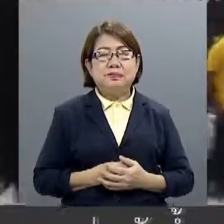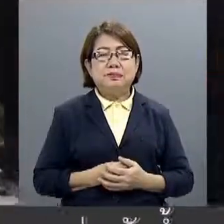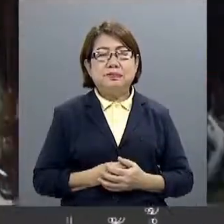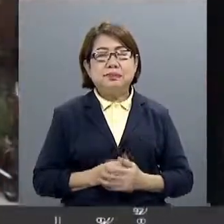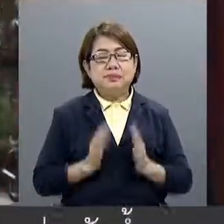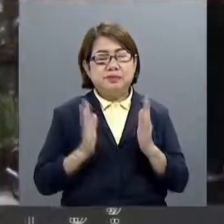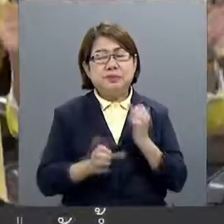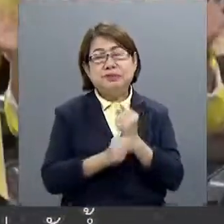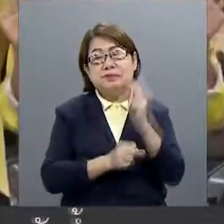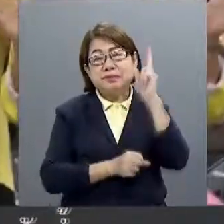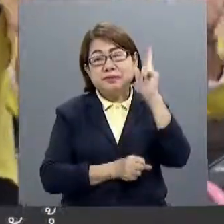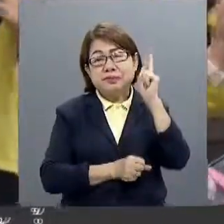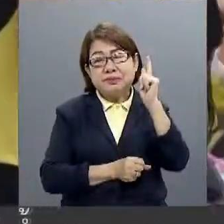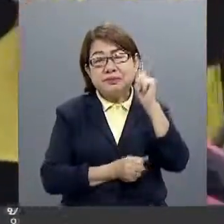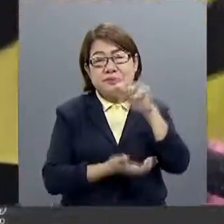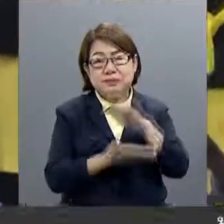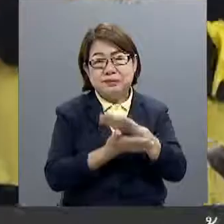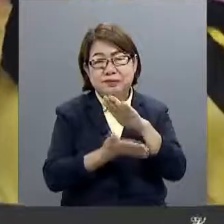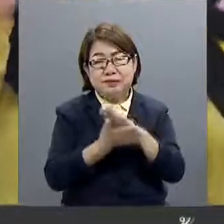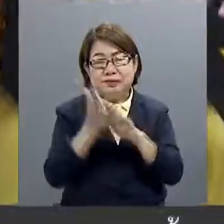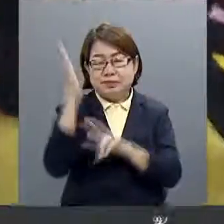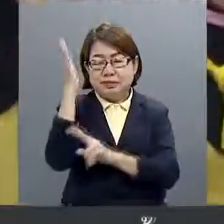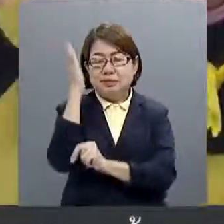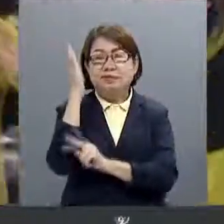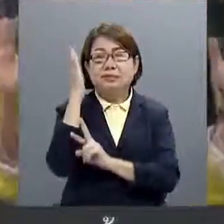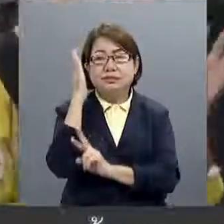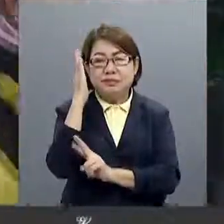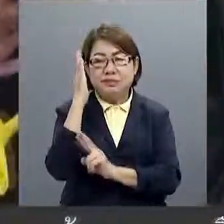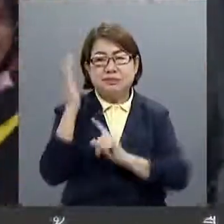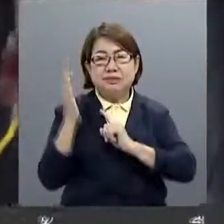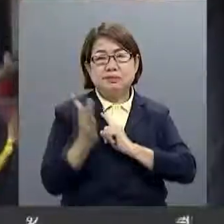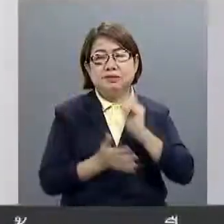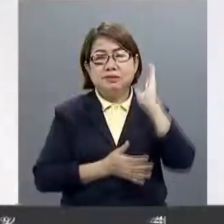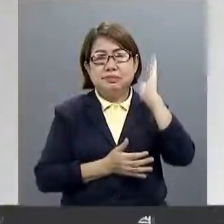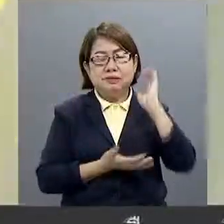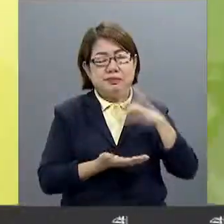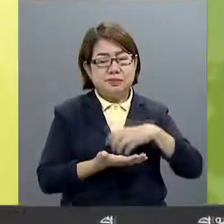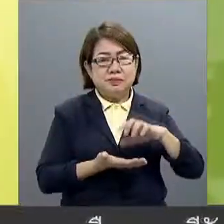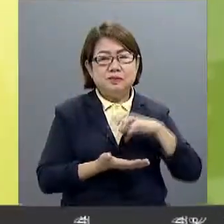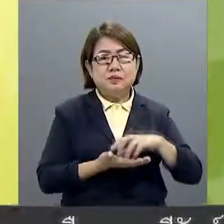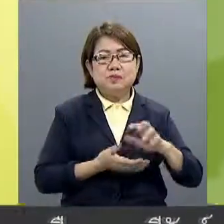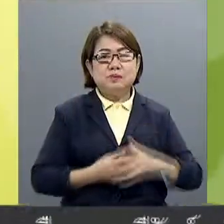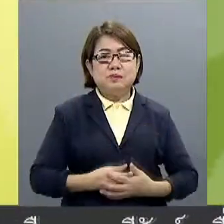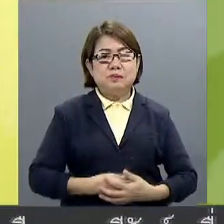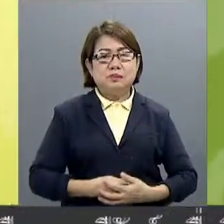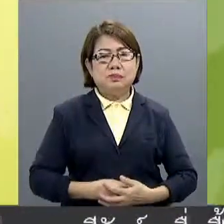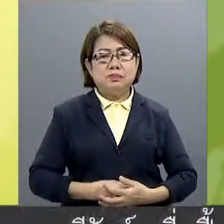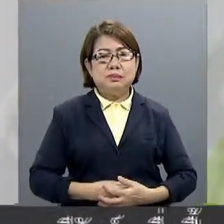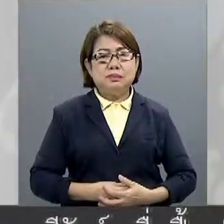งเรียนต้นตันหยงจังหวัดนราธิวาสรายงาน